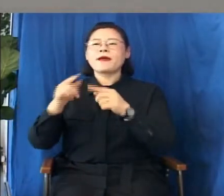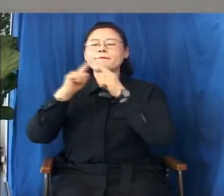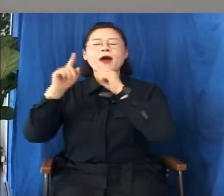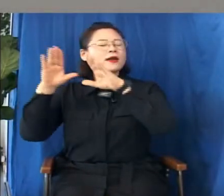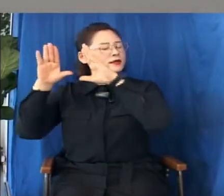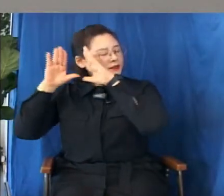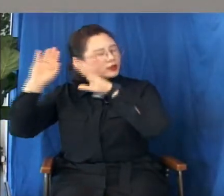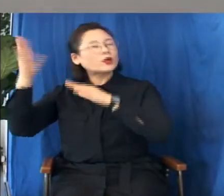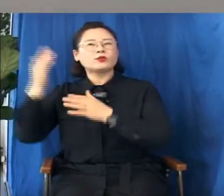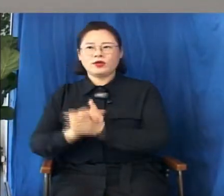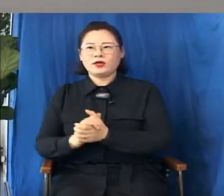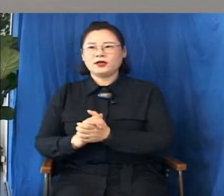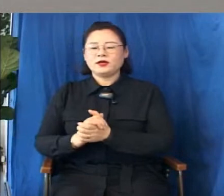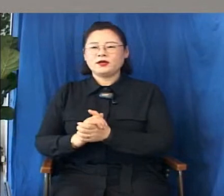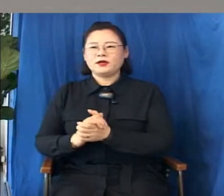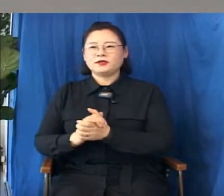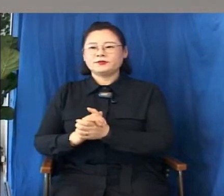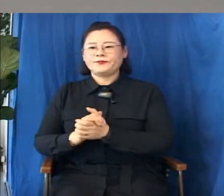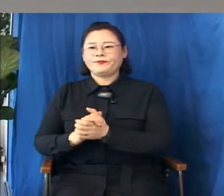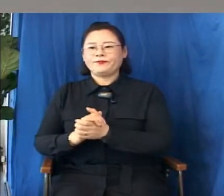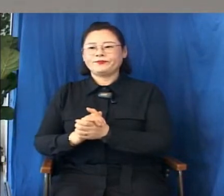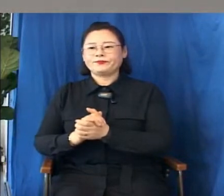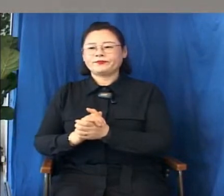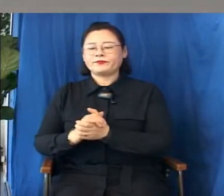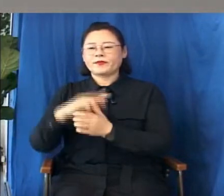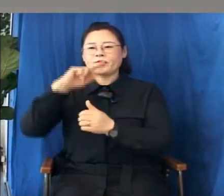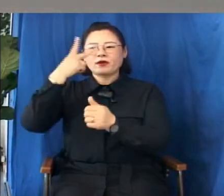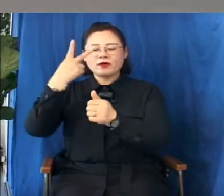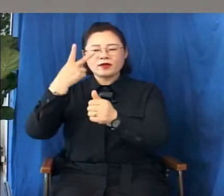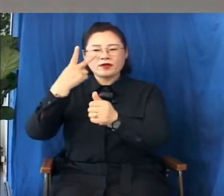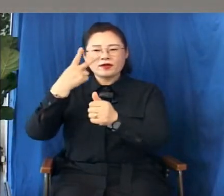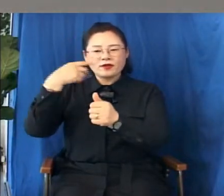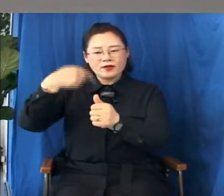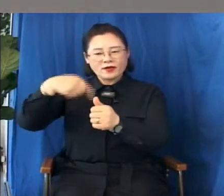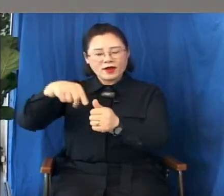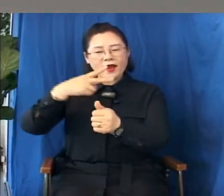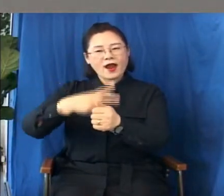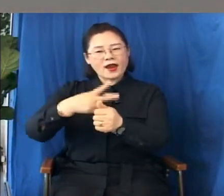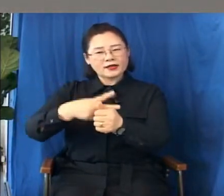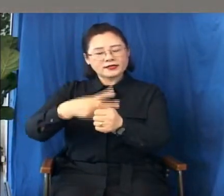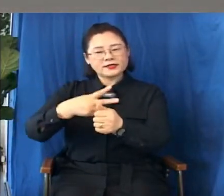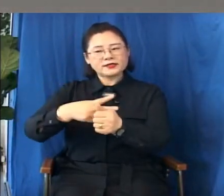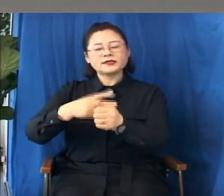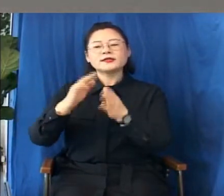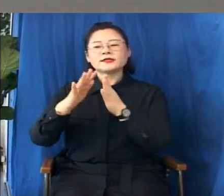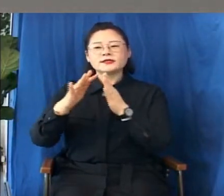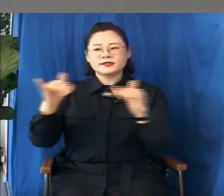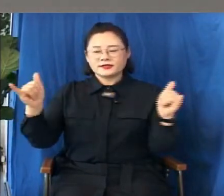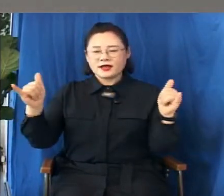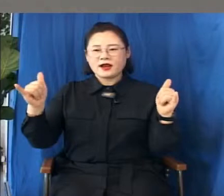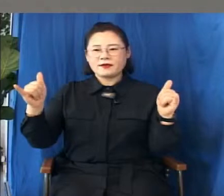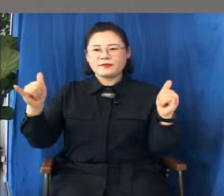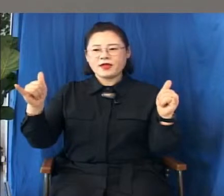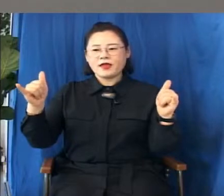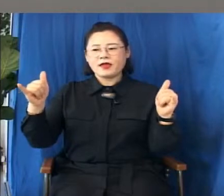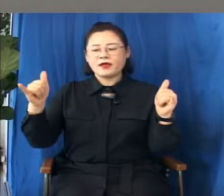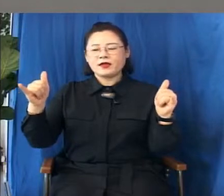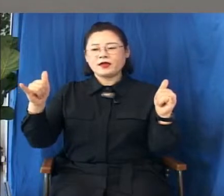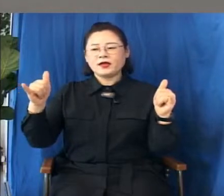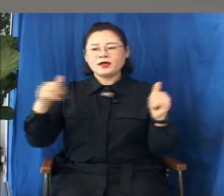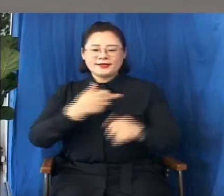이 사람이 얼마나 유명하냐. 이 사람 문화생이 한 1,000명 정도 된다 그래요. 제가 자료를 좀